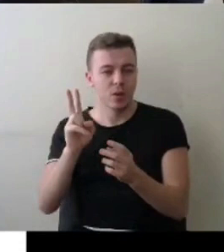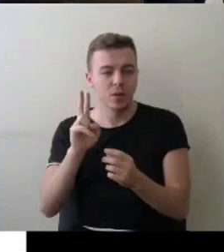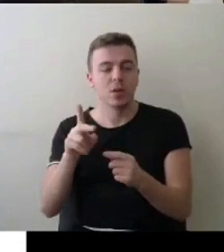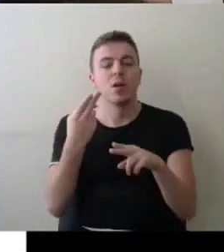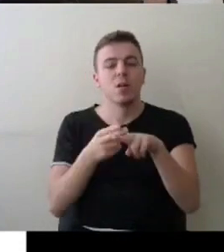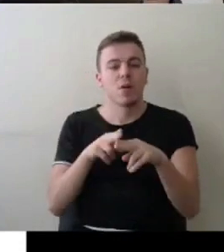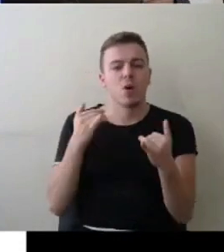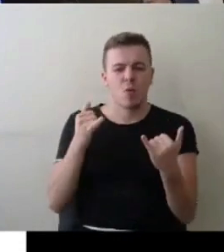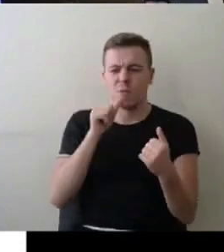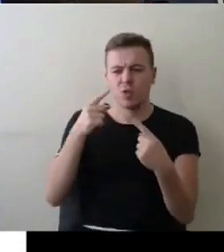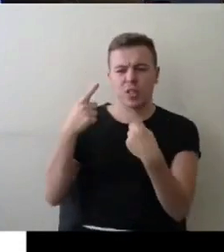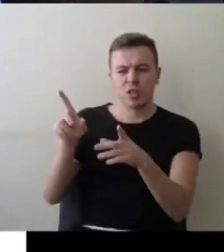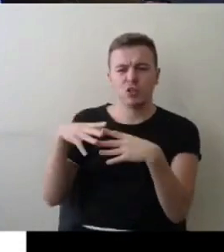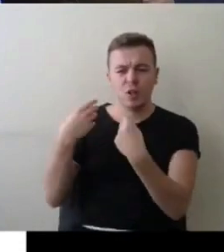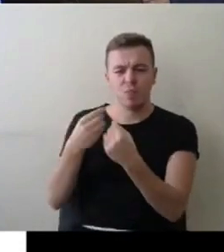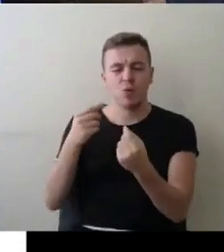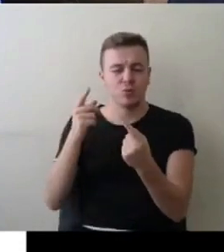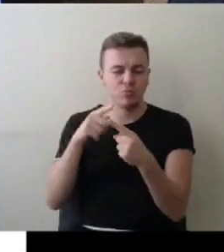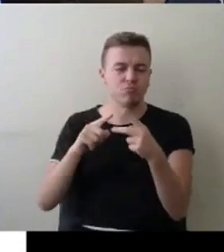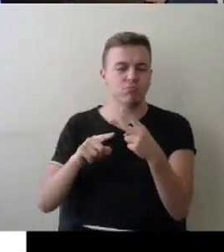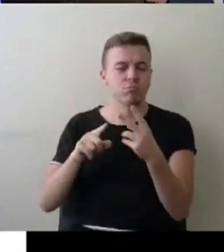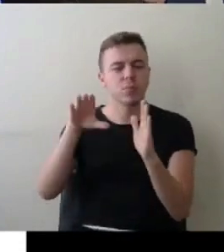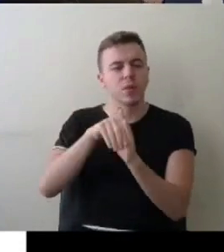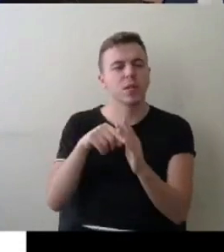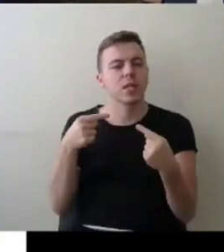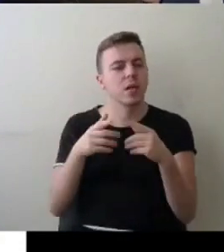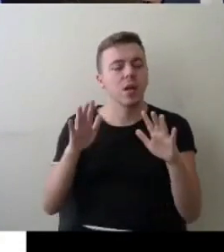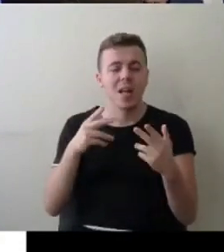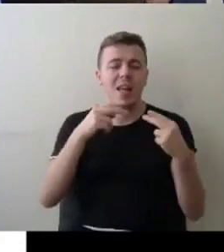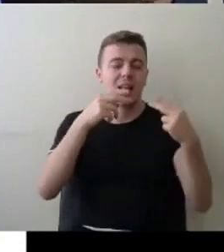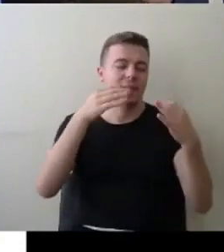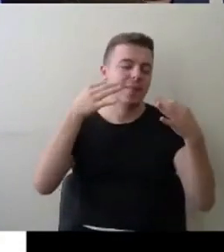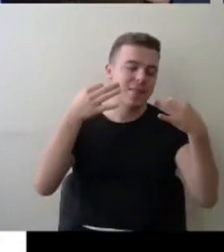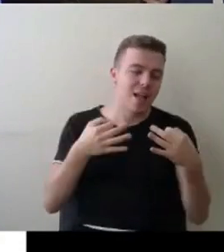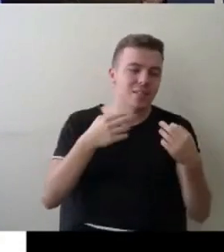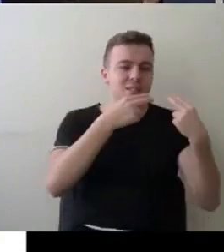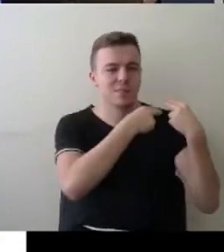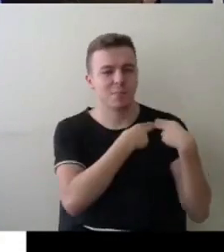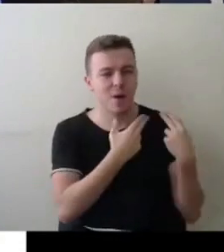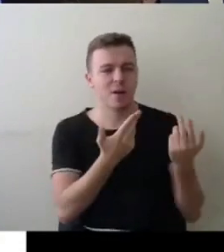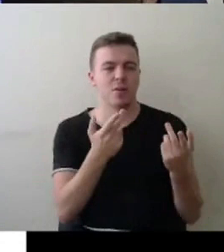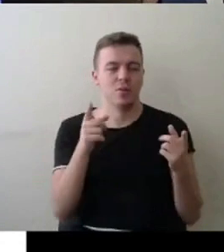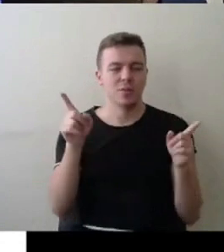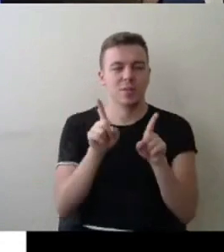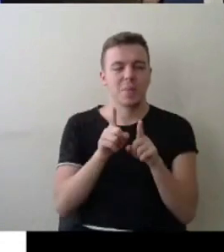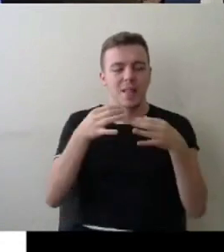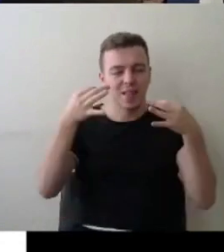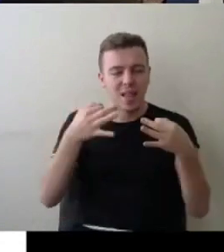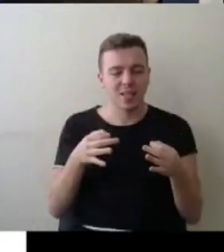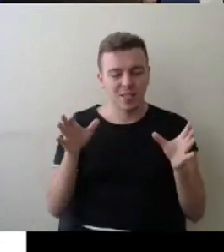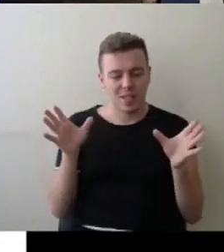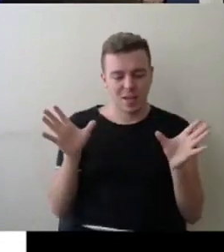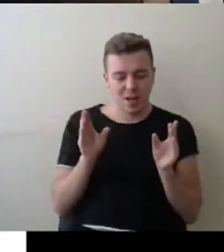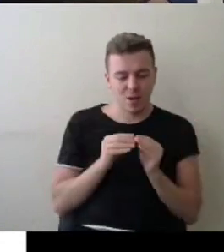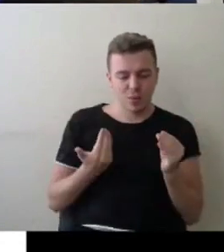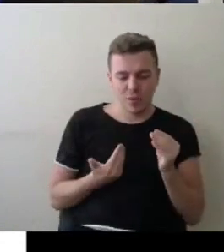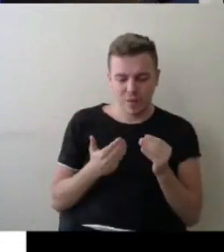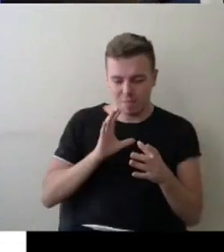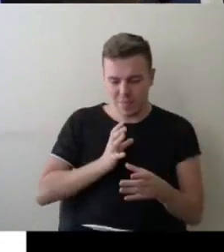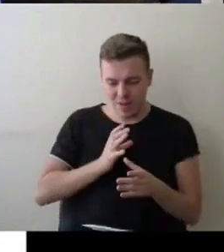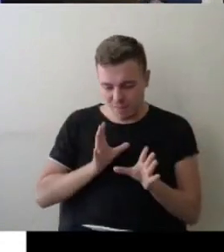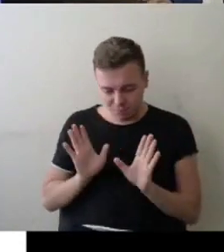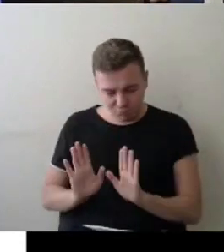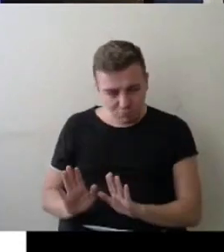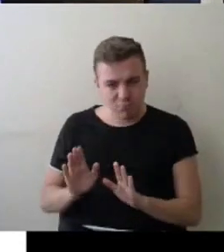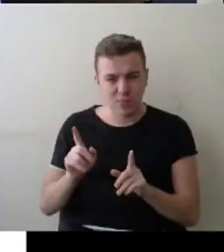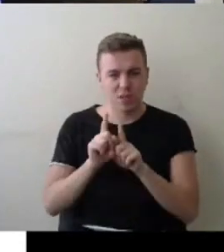jau čia buvo pirmoji daly minėti, tai teisės ir pareigos viens kito atžvilgių, teisė į bendro gyvenimo privatumą, teisė viens kito lojalumą ir